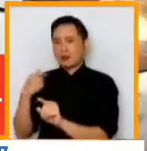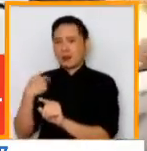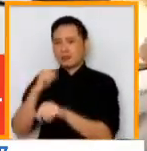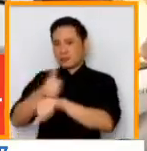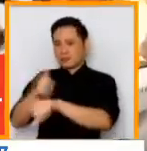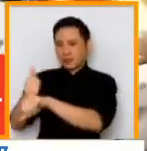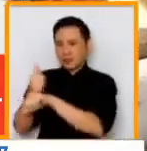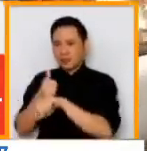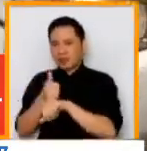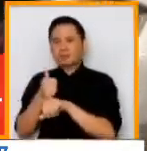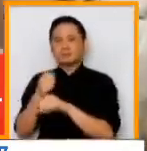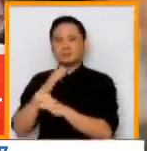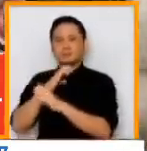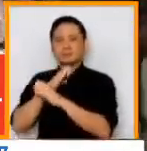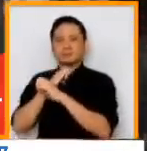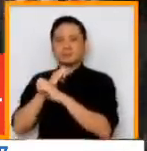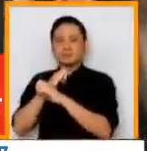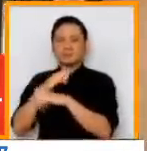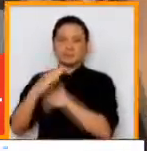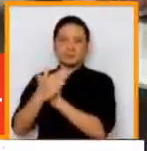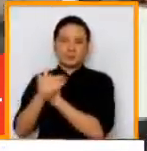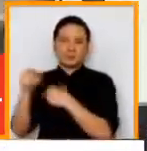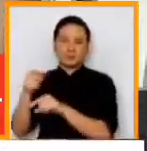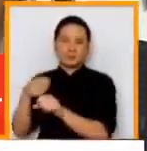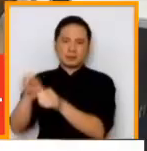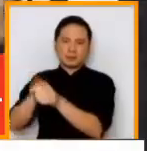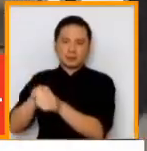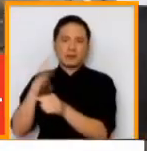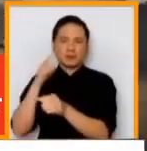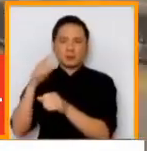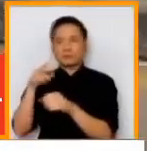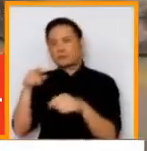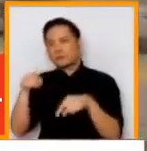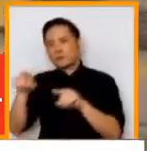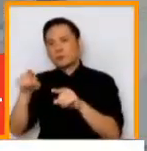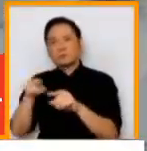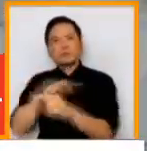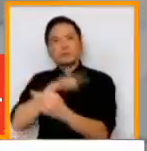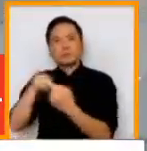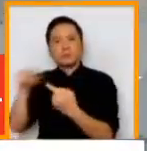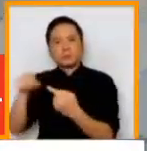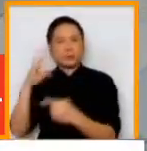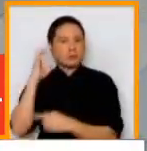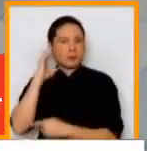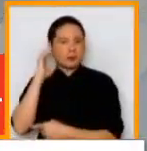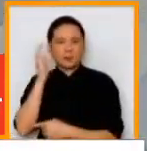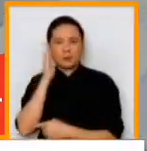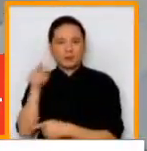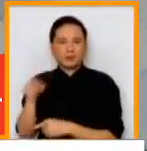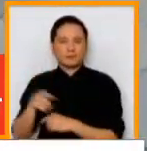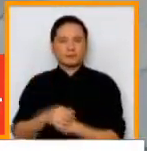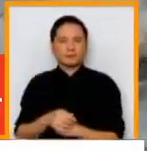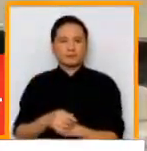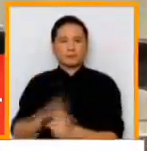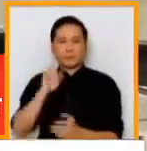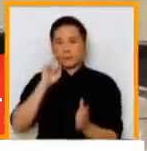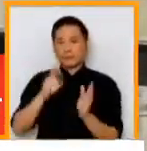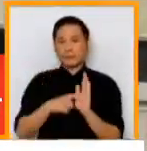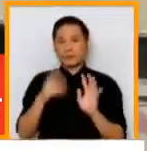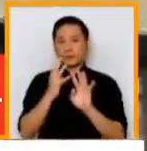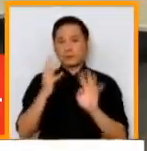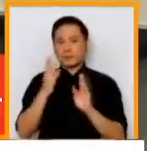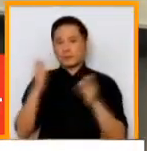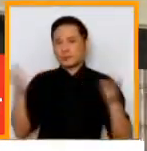gaya sa pinuntahan din natin kanina na Main Avenue Station sa Cubao. Susan, ito naman ang pila ngayon ng mga pasahero dito